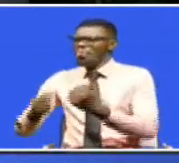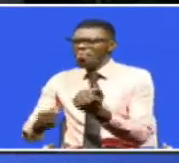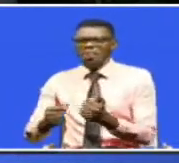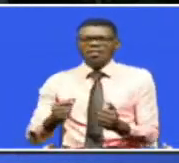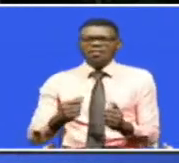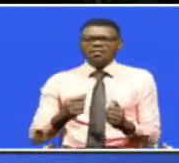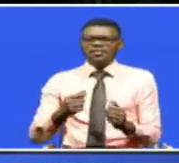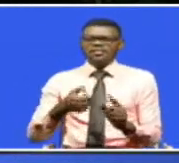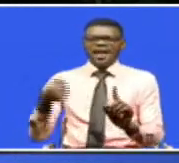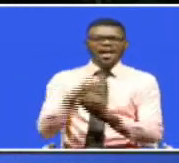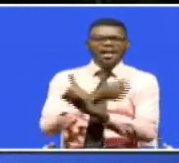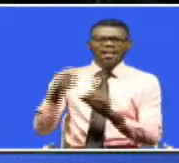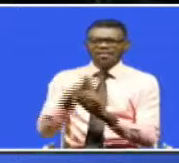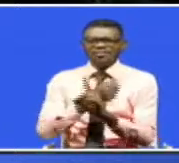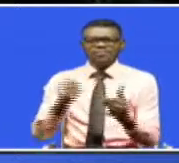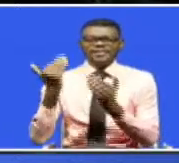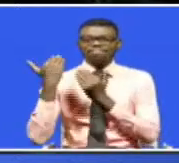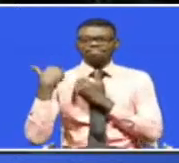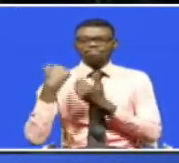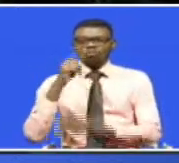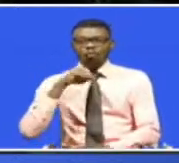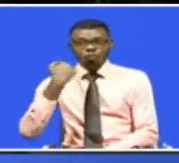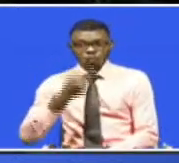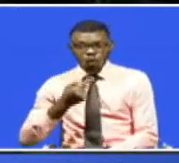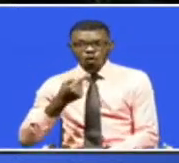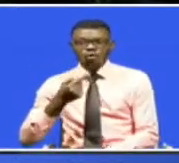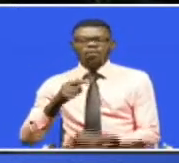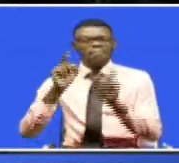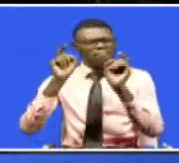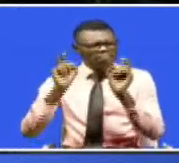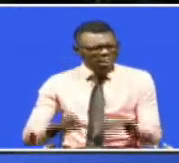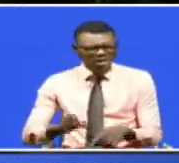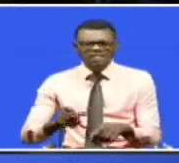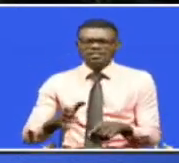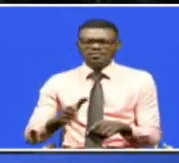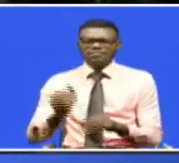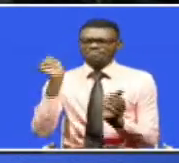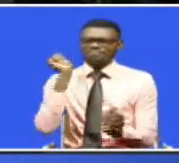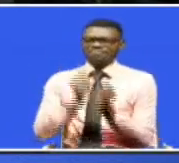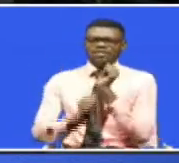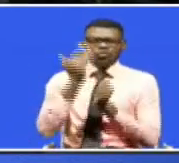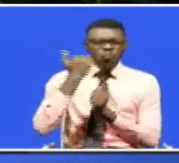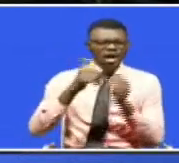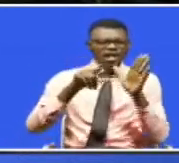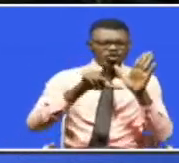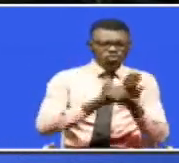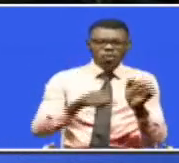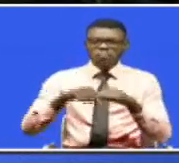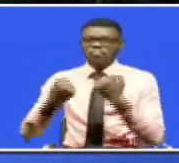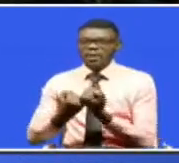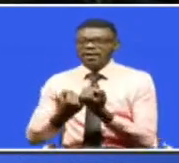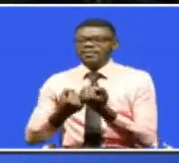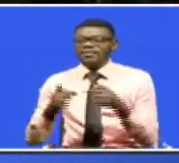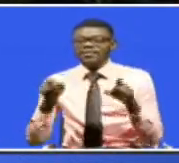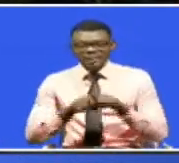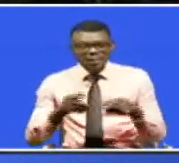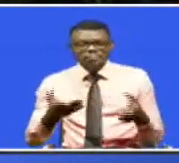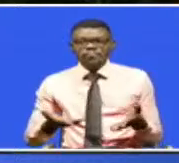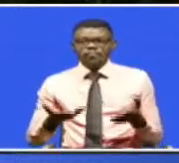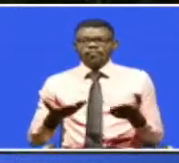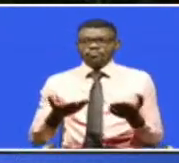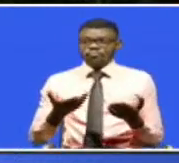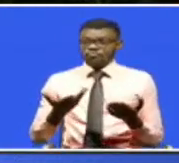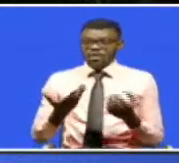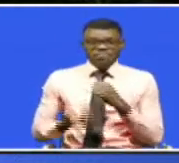hizo ili mkono mrefu wa sheria uweze kuchukuliwa. Na vile vile pia ametoa changamoto